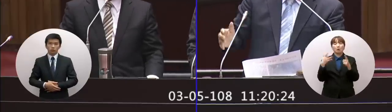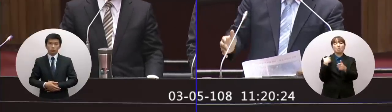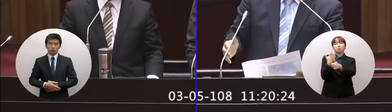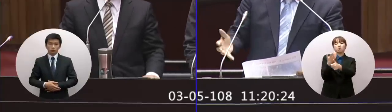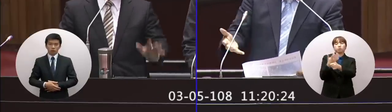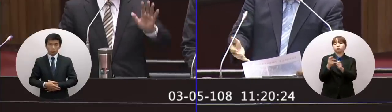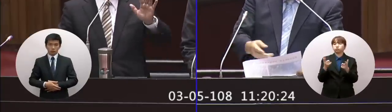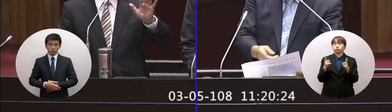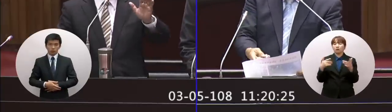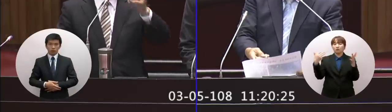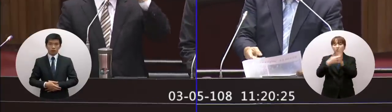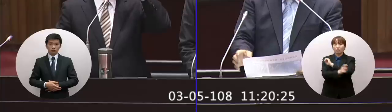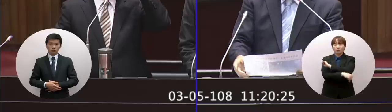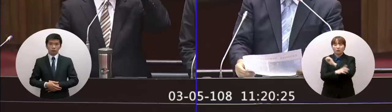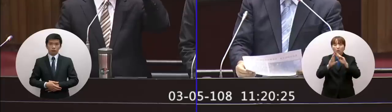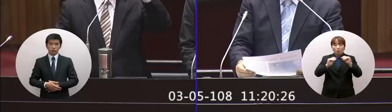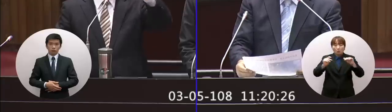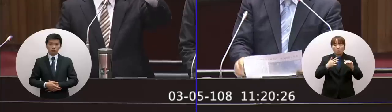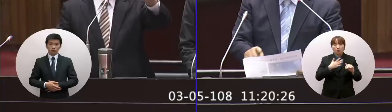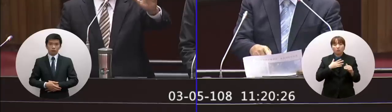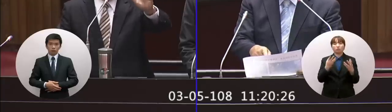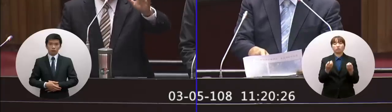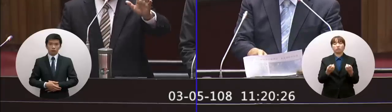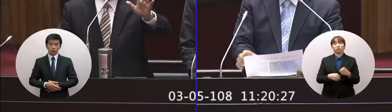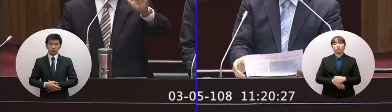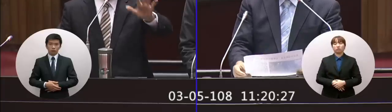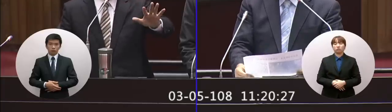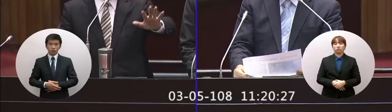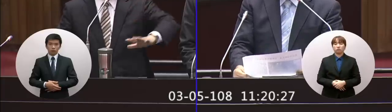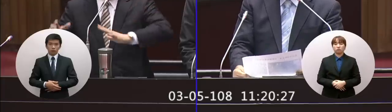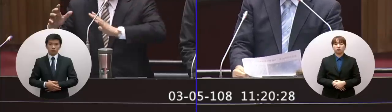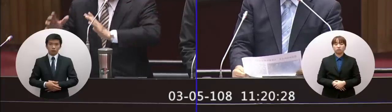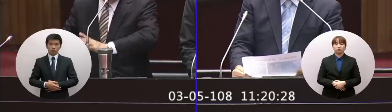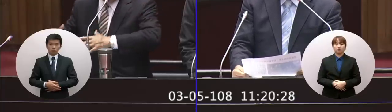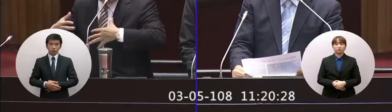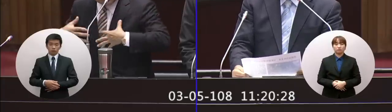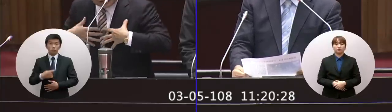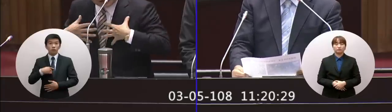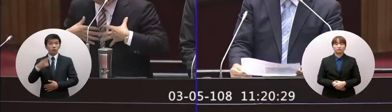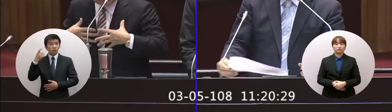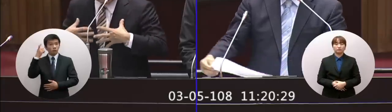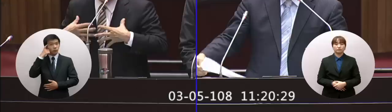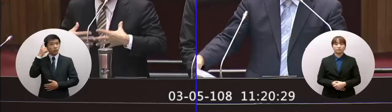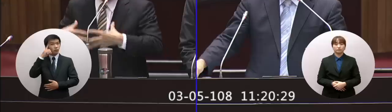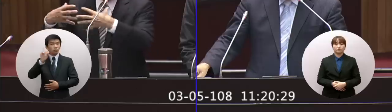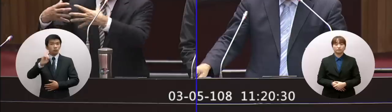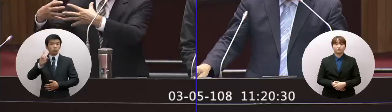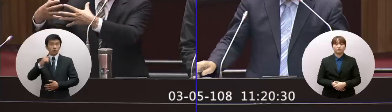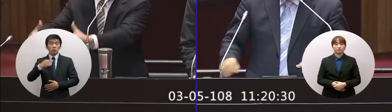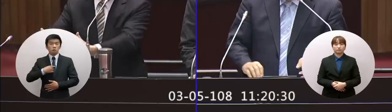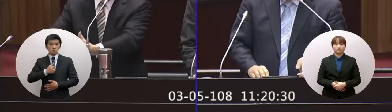好利惯，那搞到最后土地也没拿到。 我觉得我是真